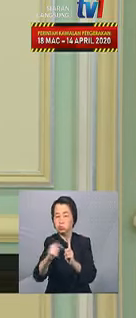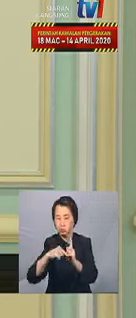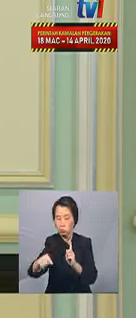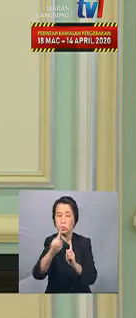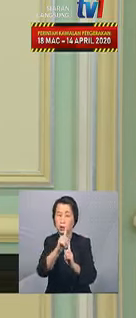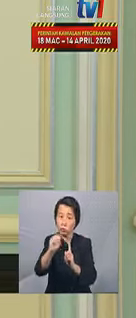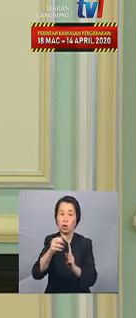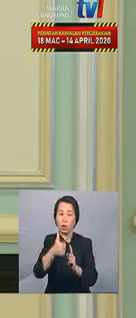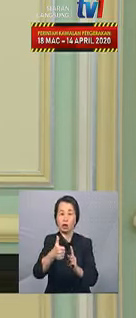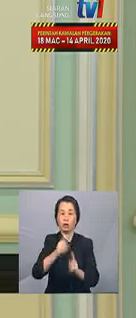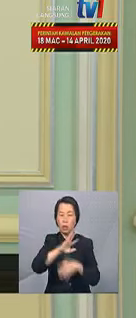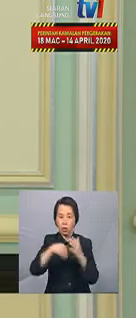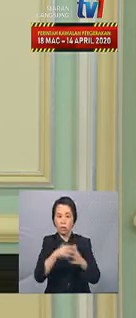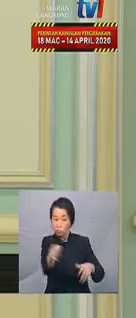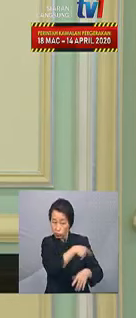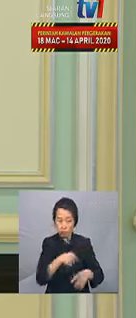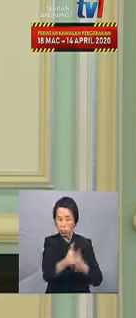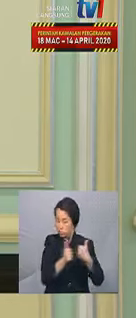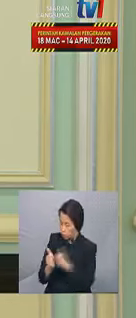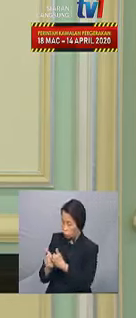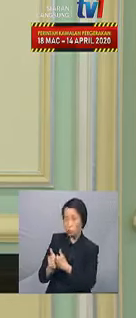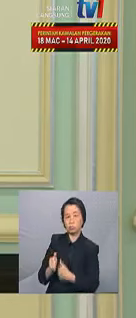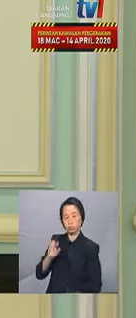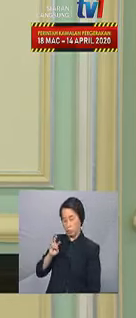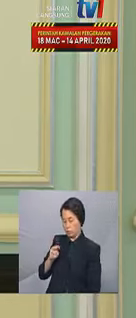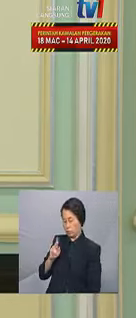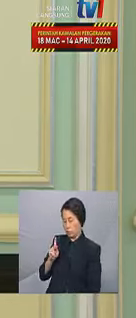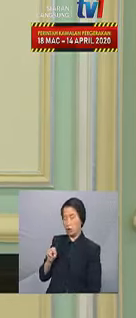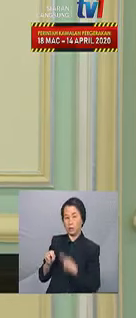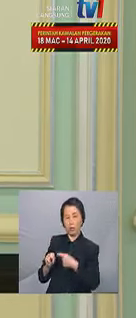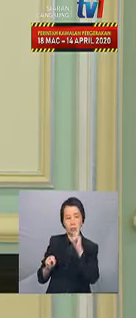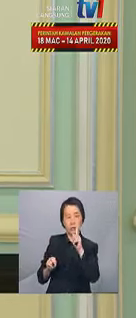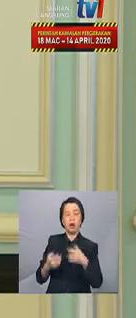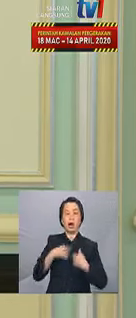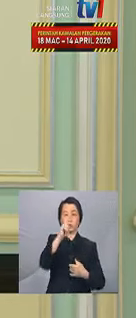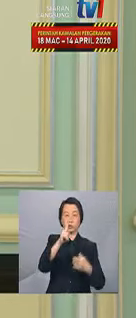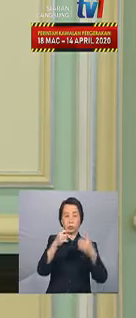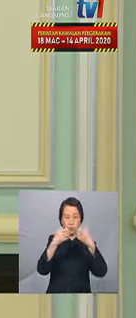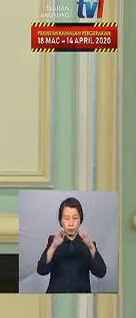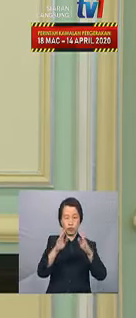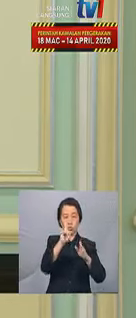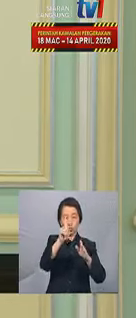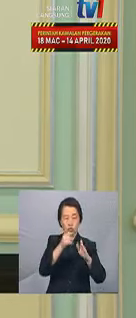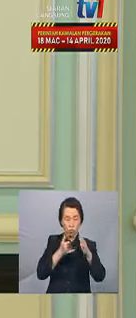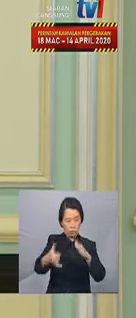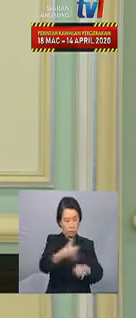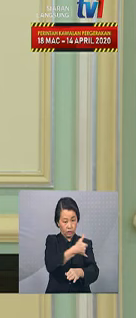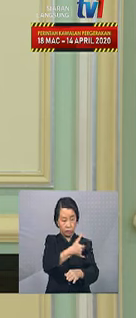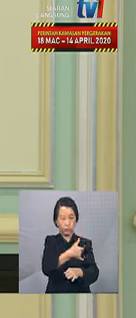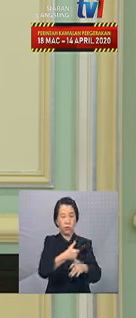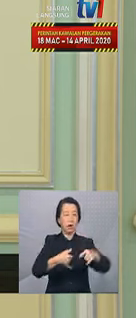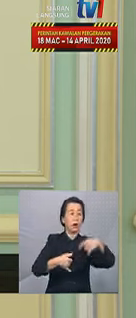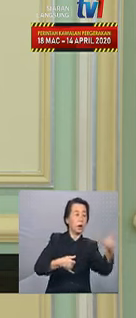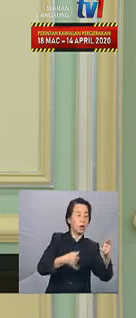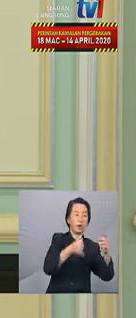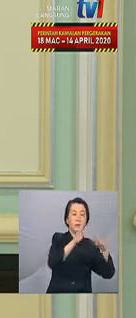Kementerian Kesihatan, MKN dan sebagainya. Dia mempunyai satu pintu masuk dan satu pintu keluar. Tidak boleh seperti dulu